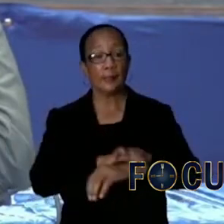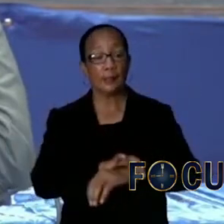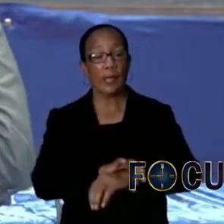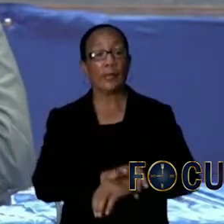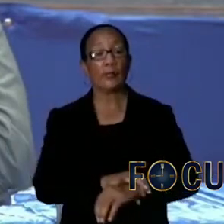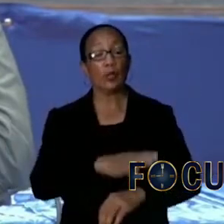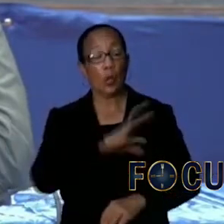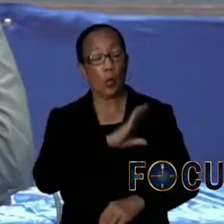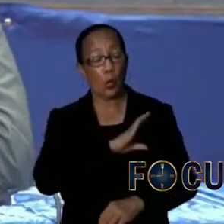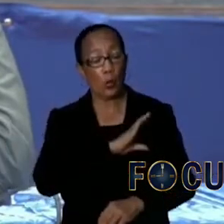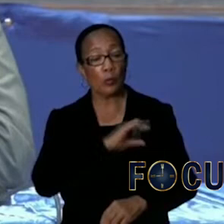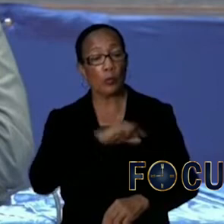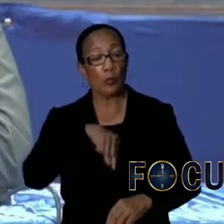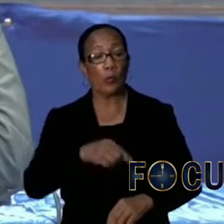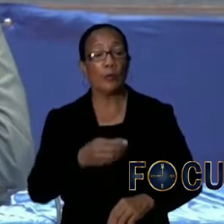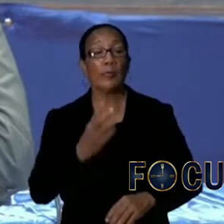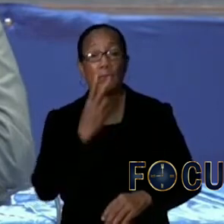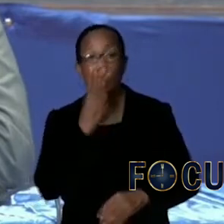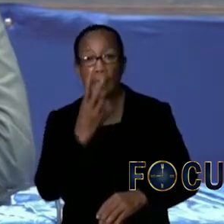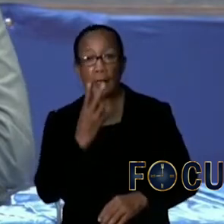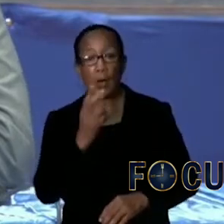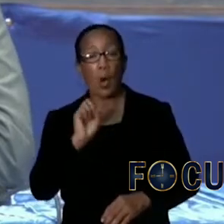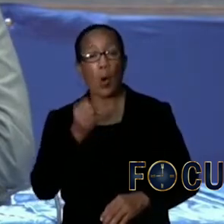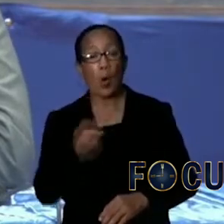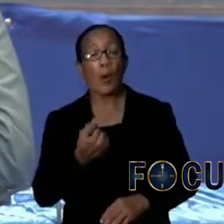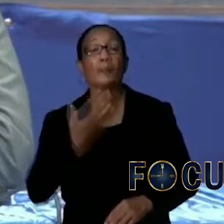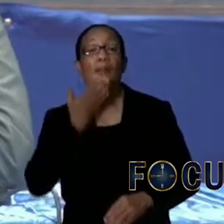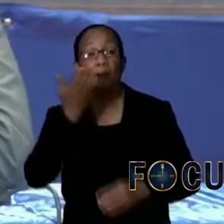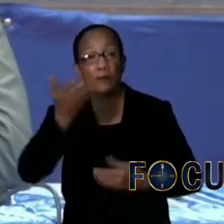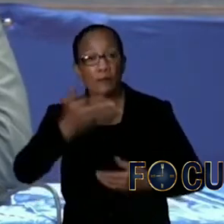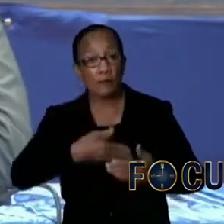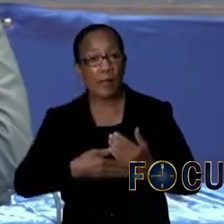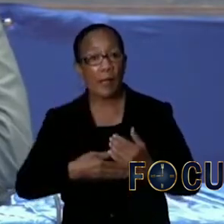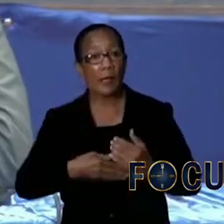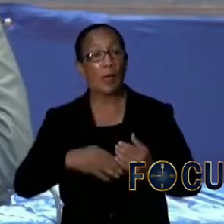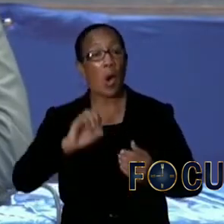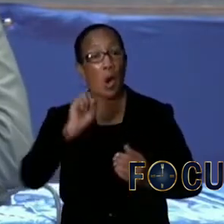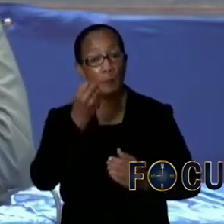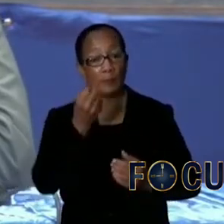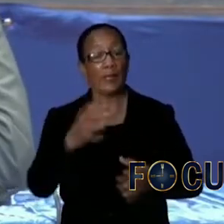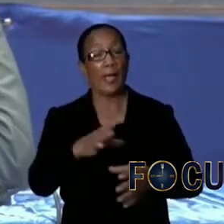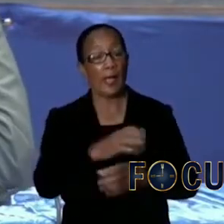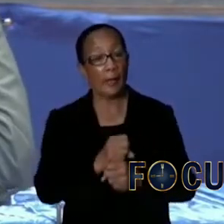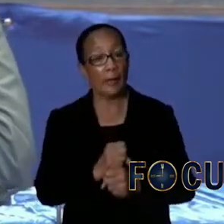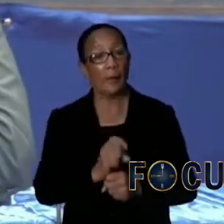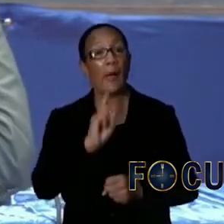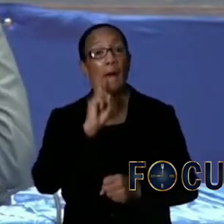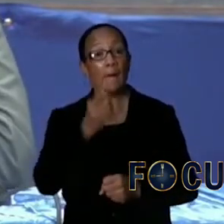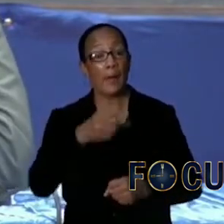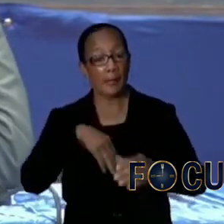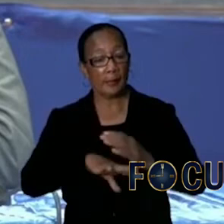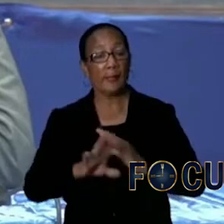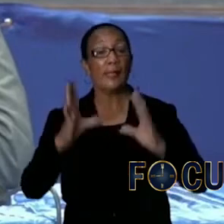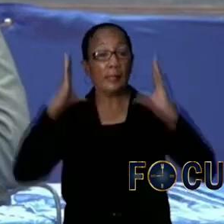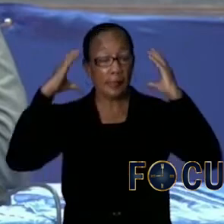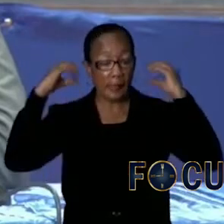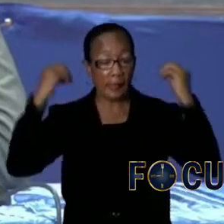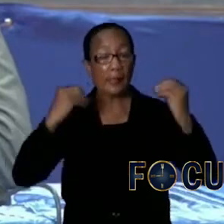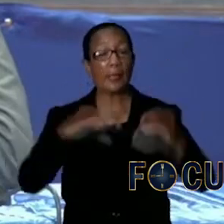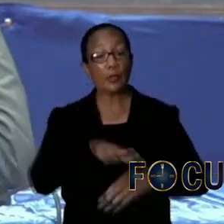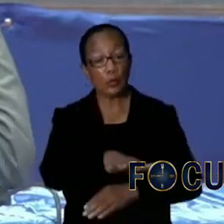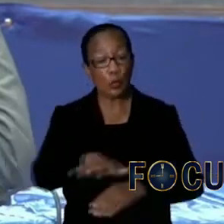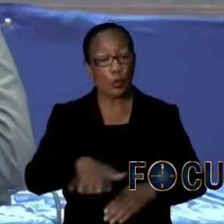bezig om een beroep te doen weer om dit weer van de grond te krijgen. Maar u weet dat ook in Nederland de